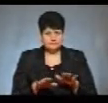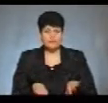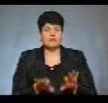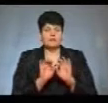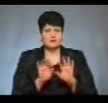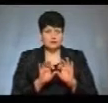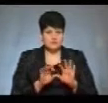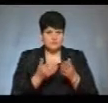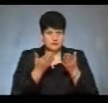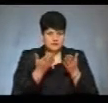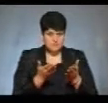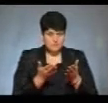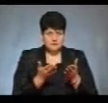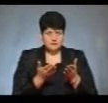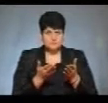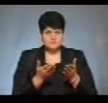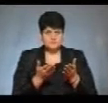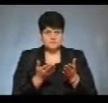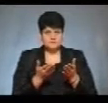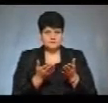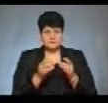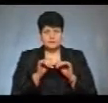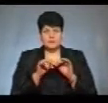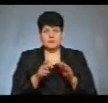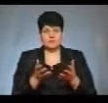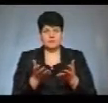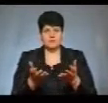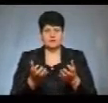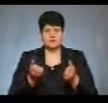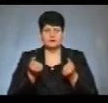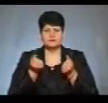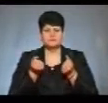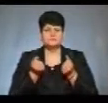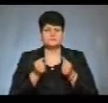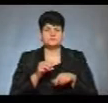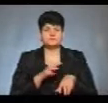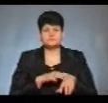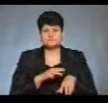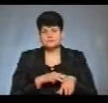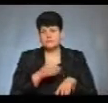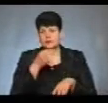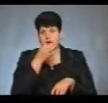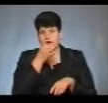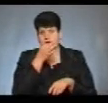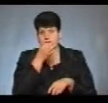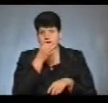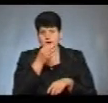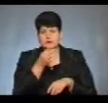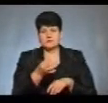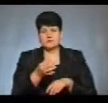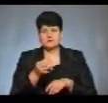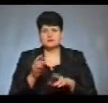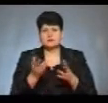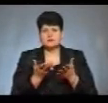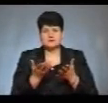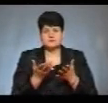їх. Ну, як на мене, то дії, які приймає поліція, не дозволяють зараз казати, наскільки там вони, скажімо, добре,